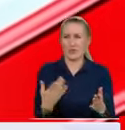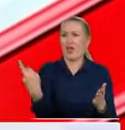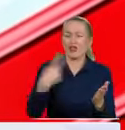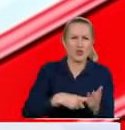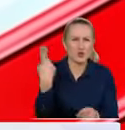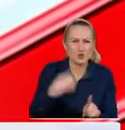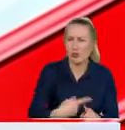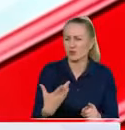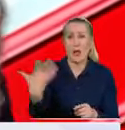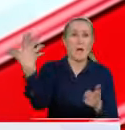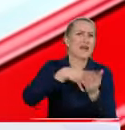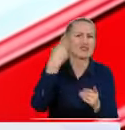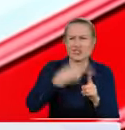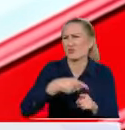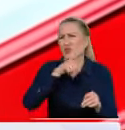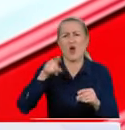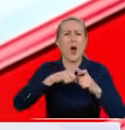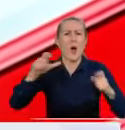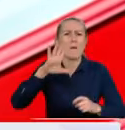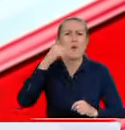plus, 5000 plus, jakieś bony